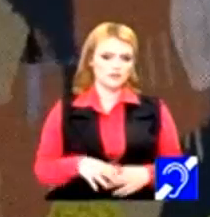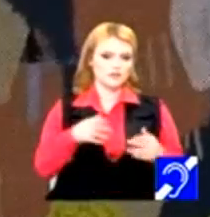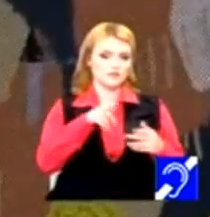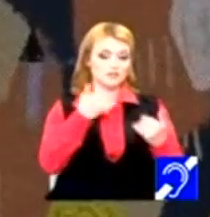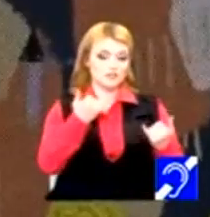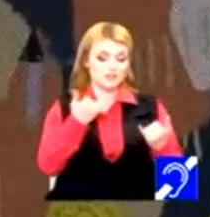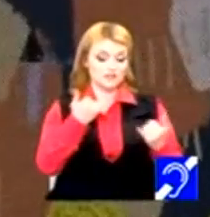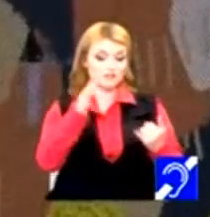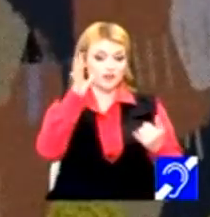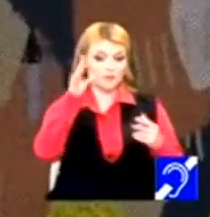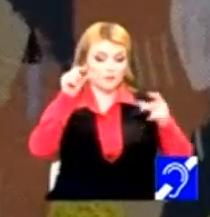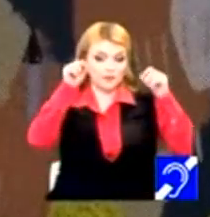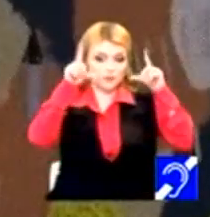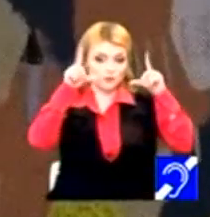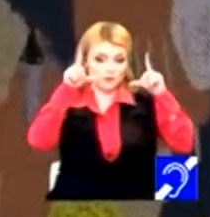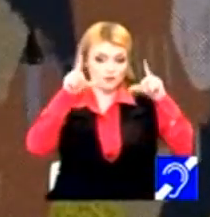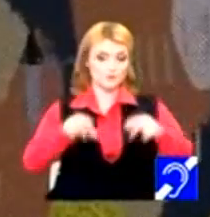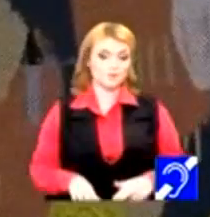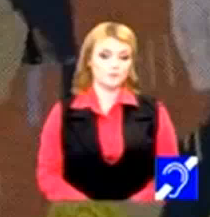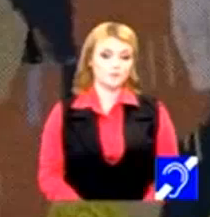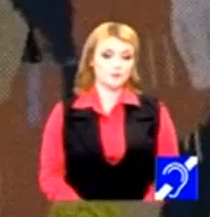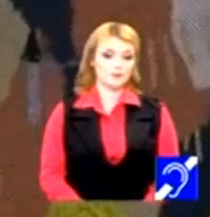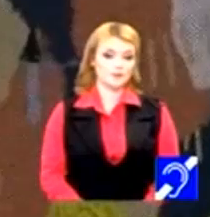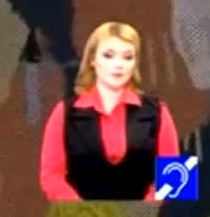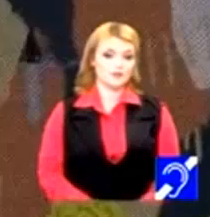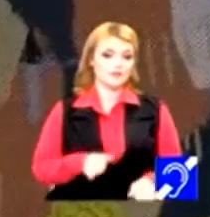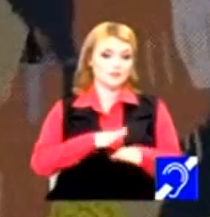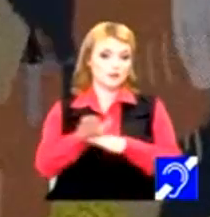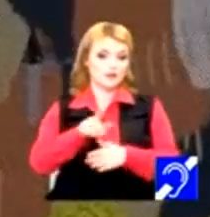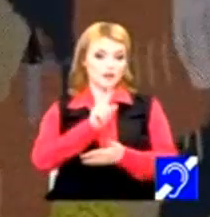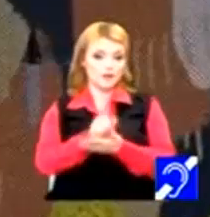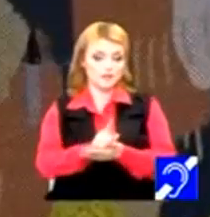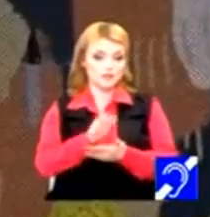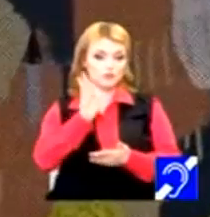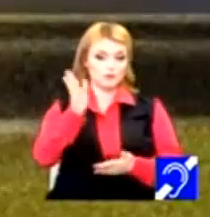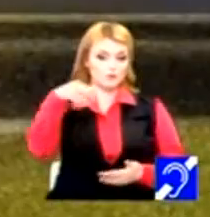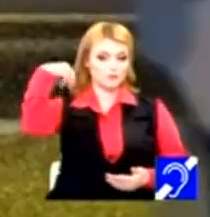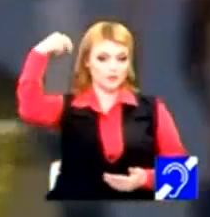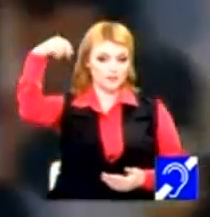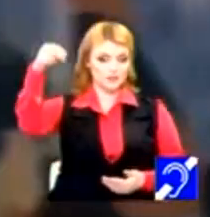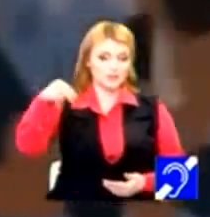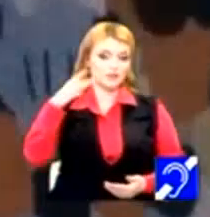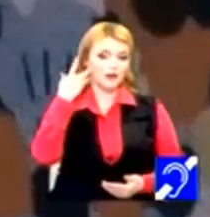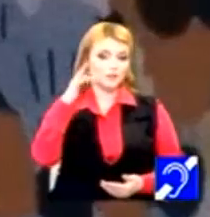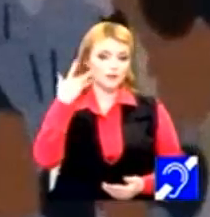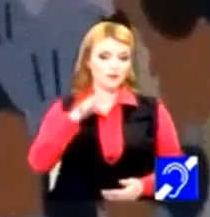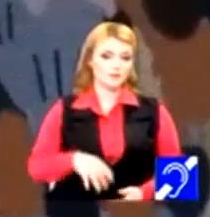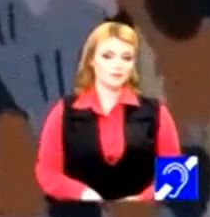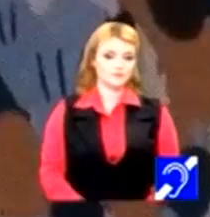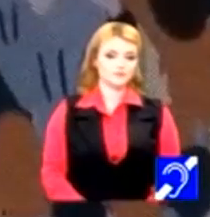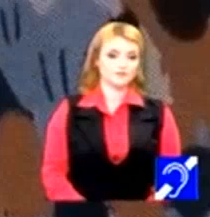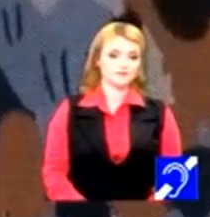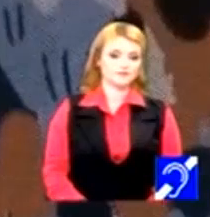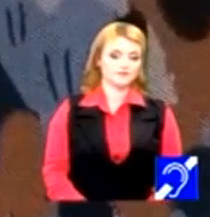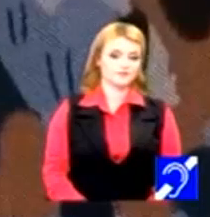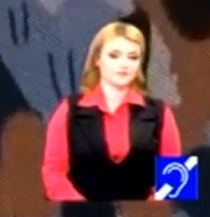agent, and now it's time to wake up and fulfill your mission. Become president of the United